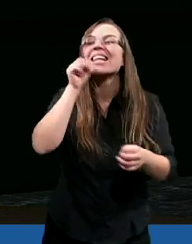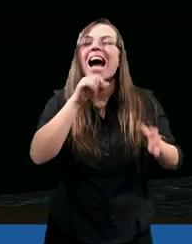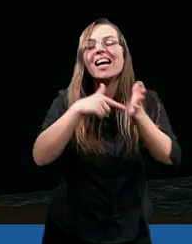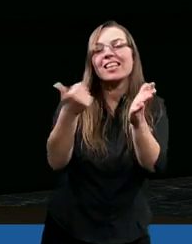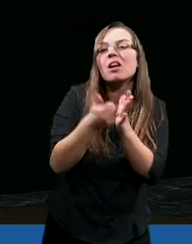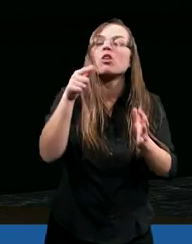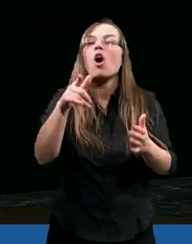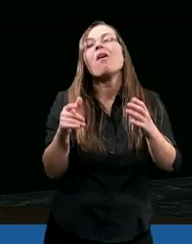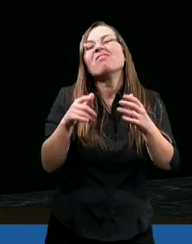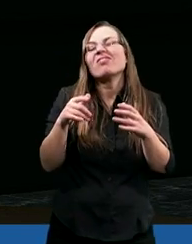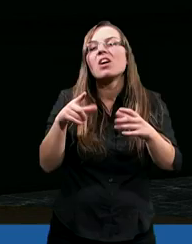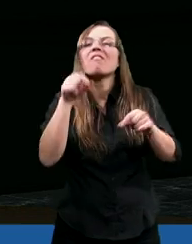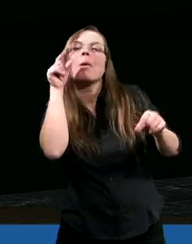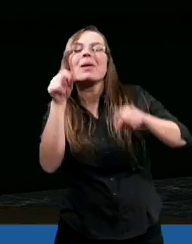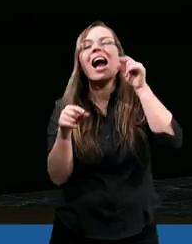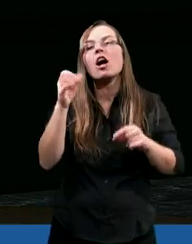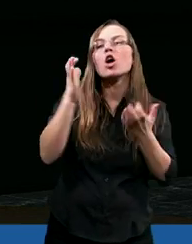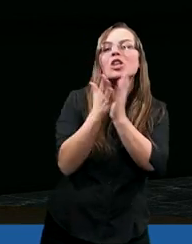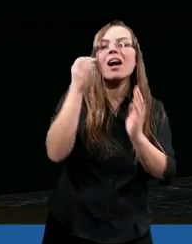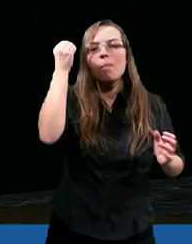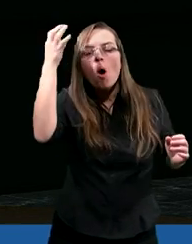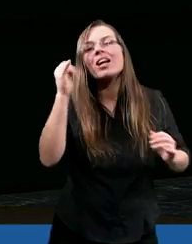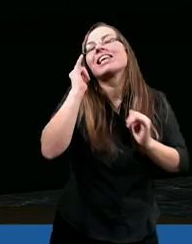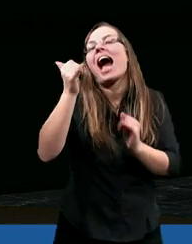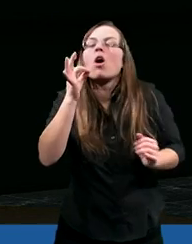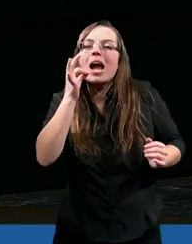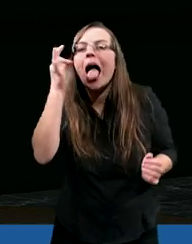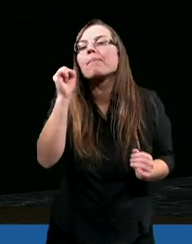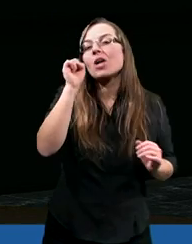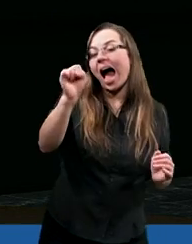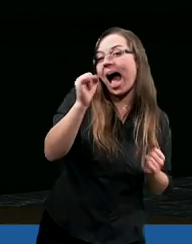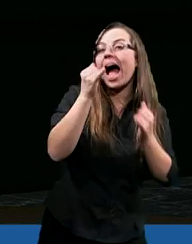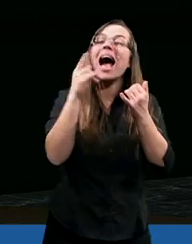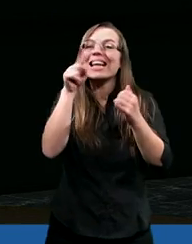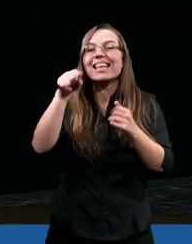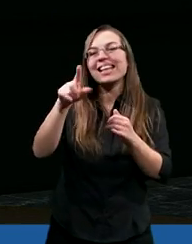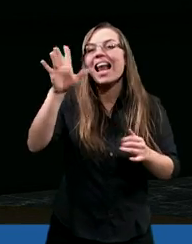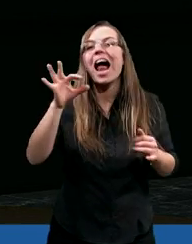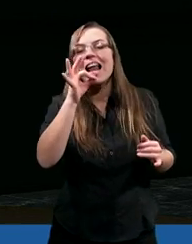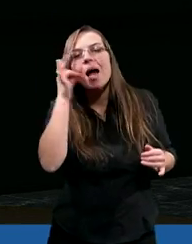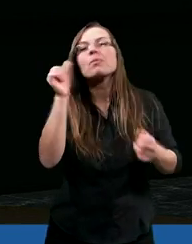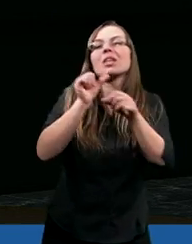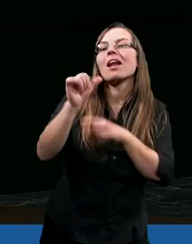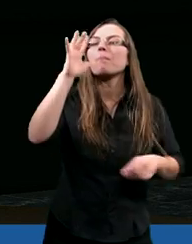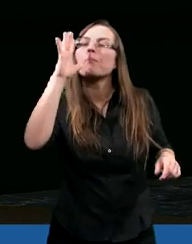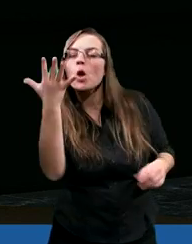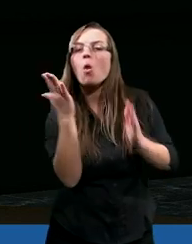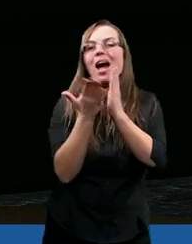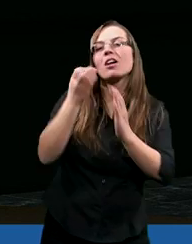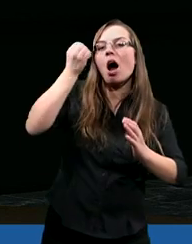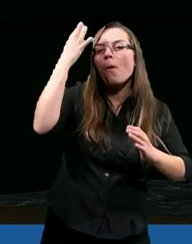wybierają księgi mojżeszowe jako lepsze, a z nich najlepsza jest piąta księga